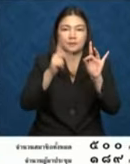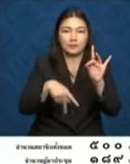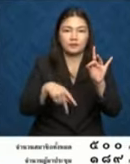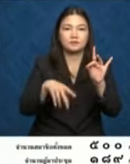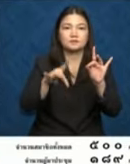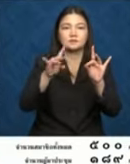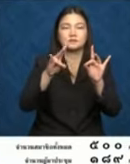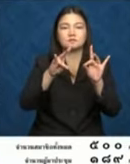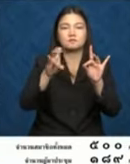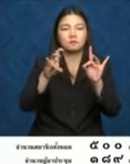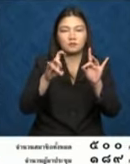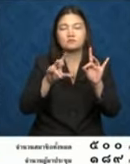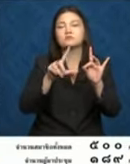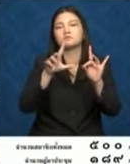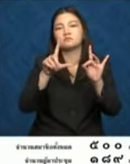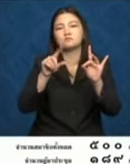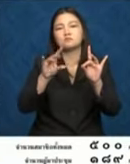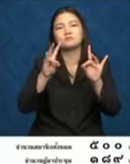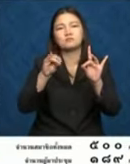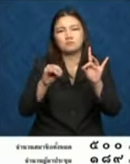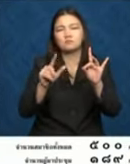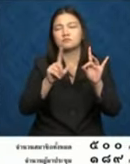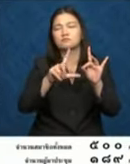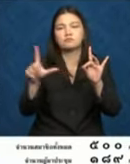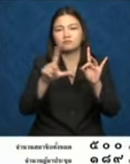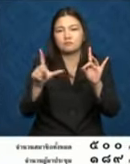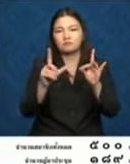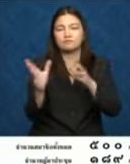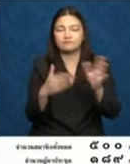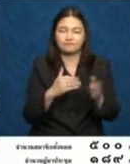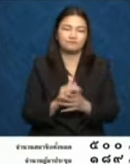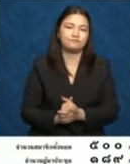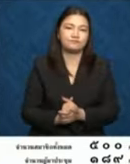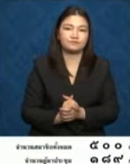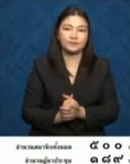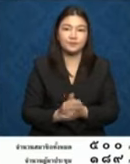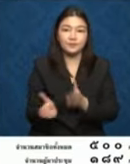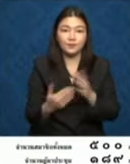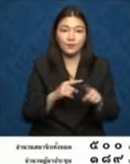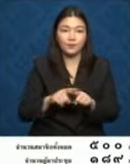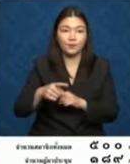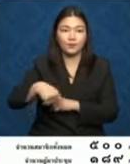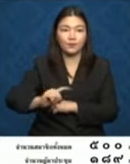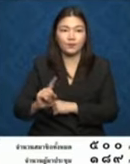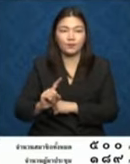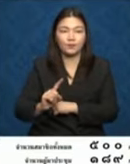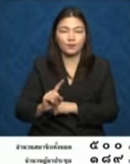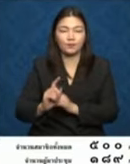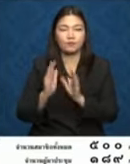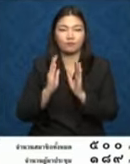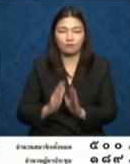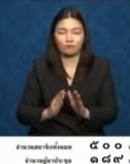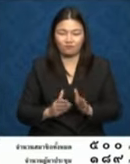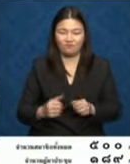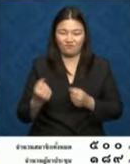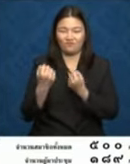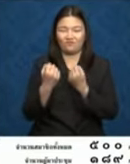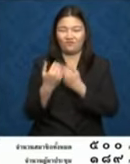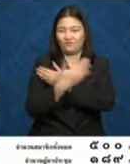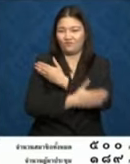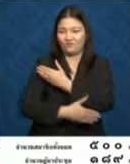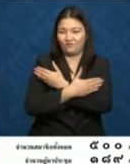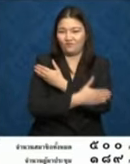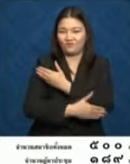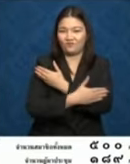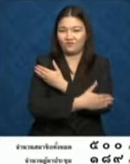8,780 กว่าล้านและนักท่องเที่ยวต่างชาติ233ล้านวันนี้นะครับรถไฟสายลำนาลายไปหล่มสัก